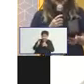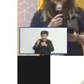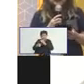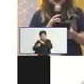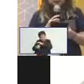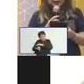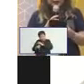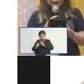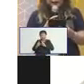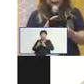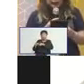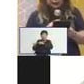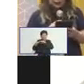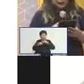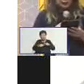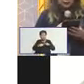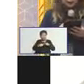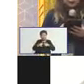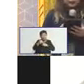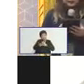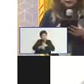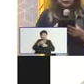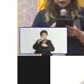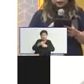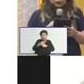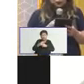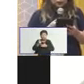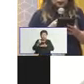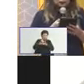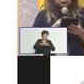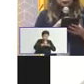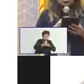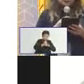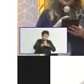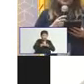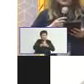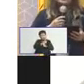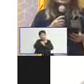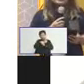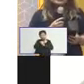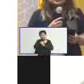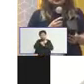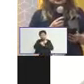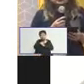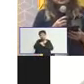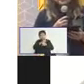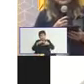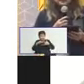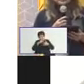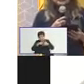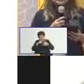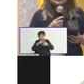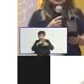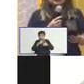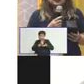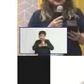นต่างด้าวทั่วไปนะคะไม่ควรที่จะ Asylum seekers or refugees as general alien